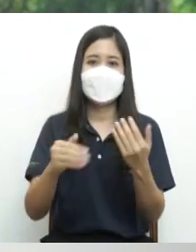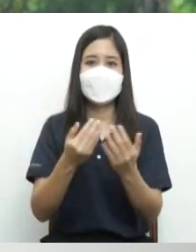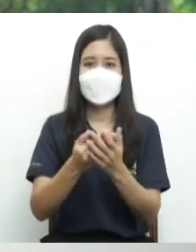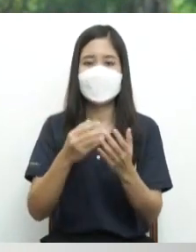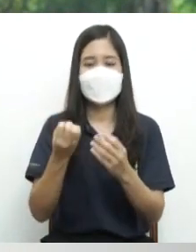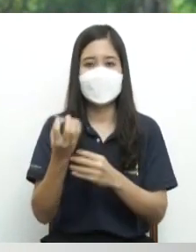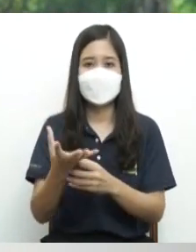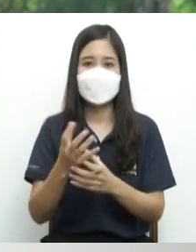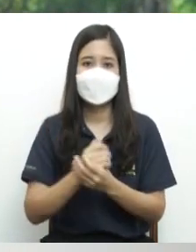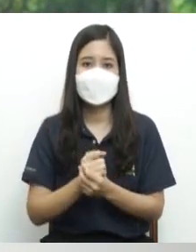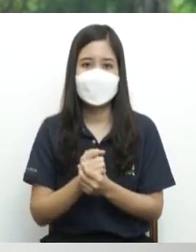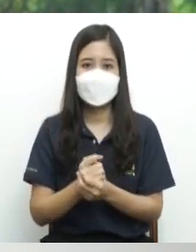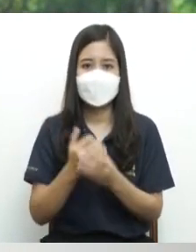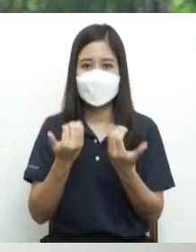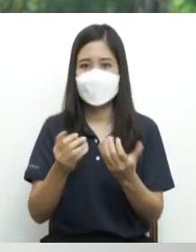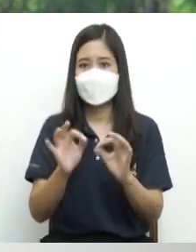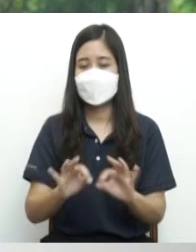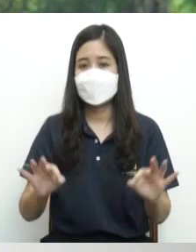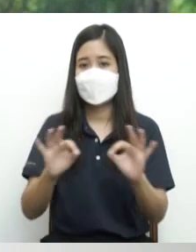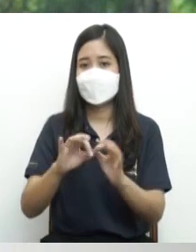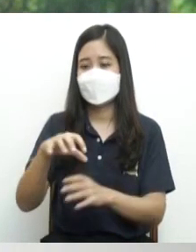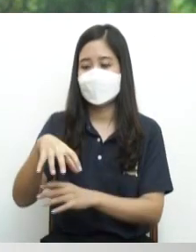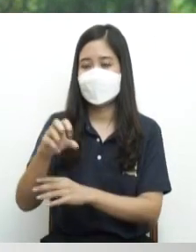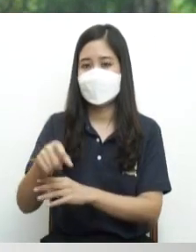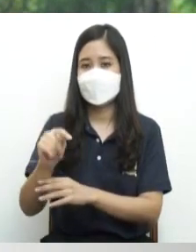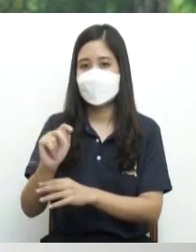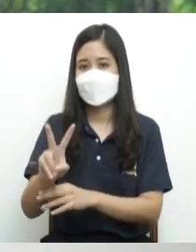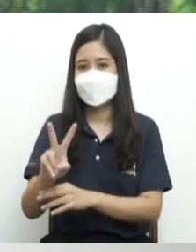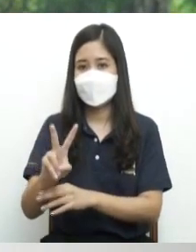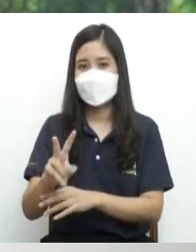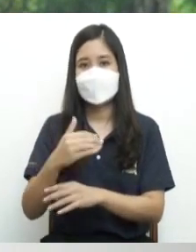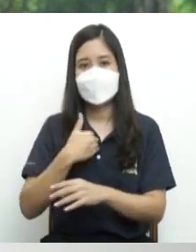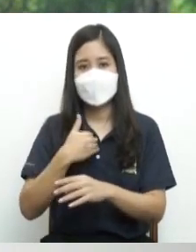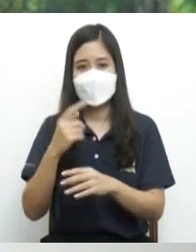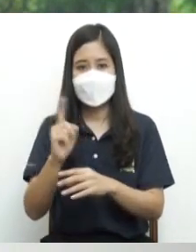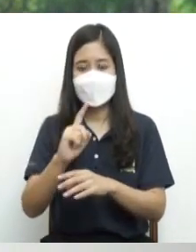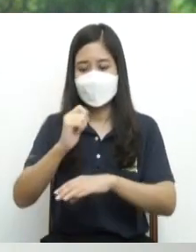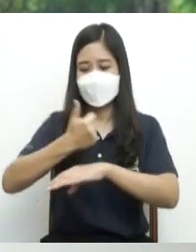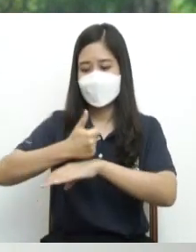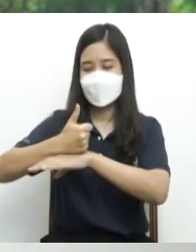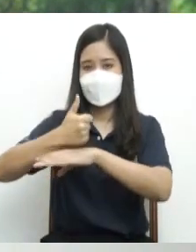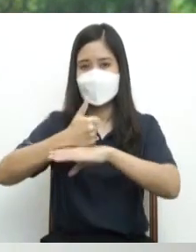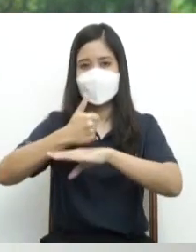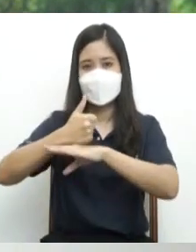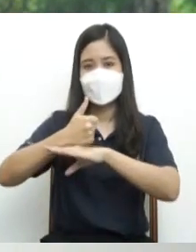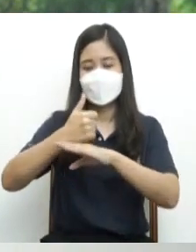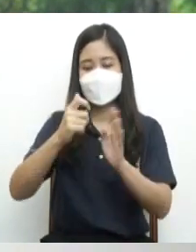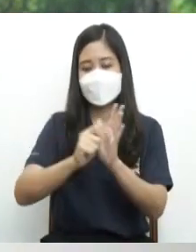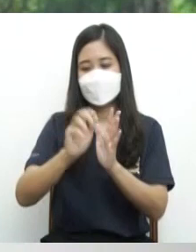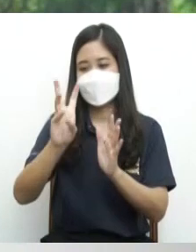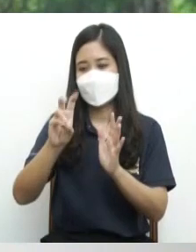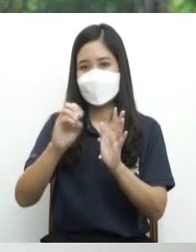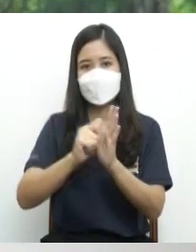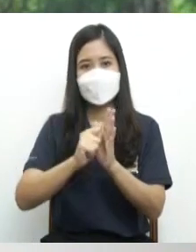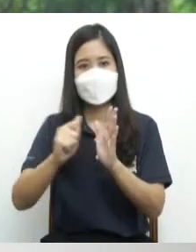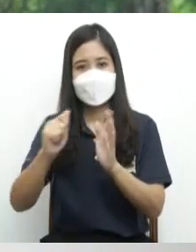คะและที่สำคัญในส่วนของสำนักงานคณะกรรมการการศึกษาขั้นพื้นฐานค่ะเราก็มีท่านผู้บริหารระดับสูงนะคะที่เกษียณอายุราชการในปี